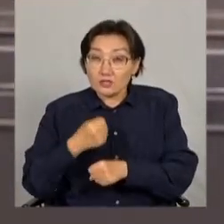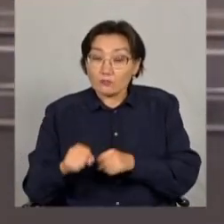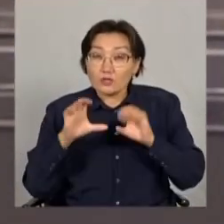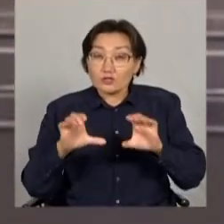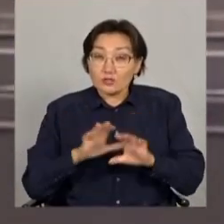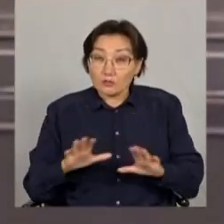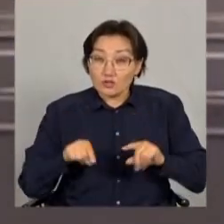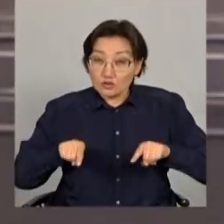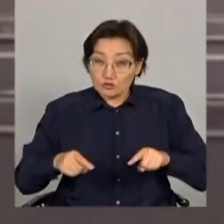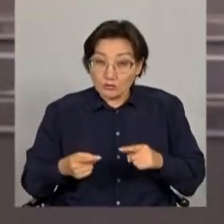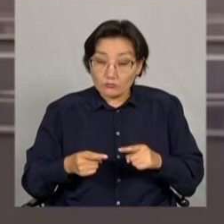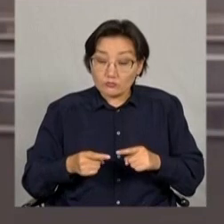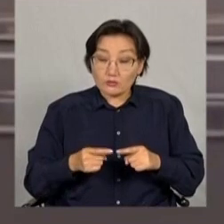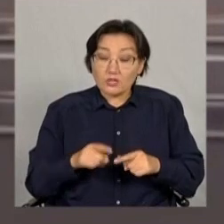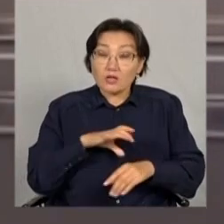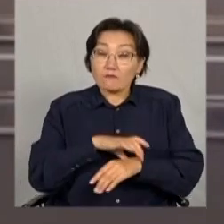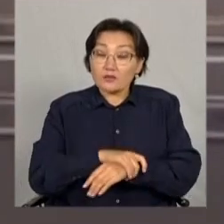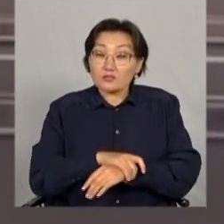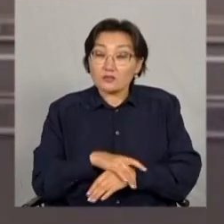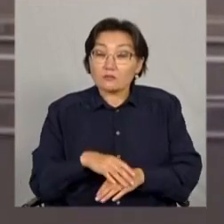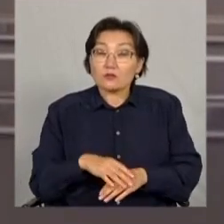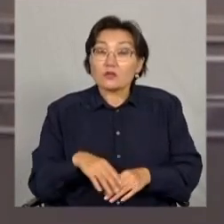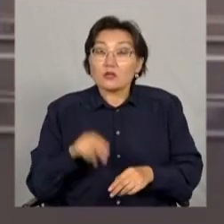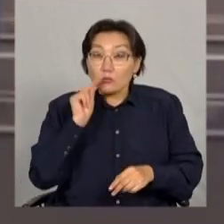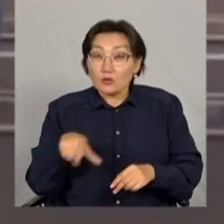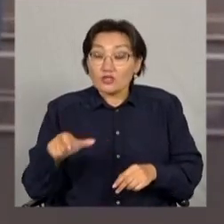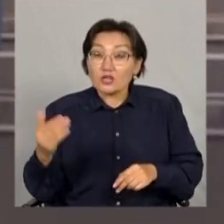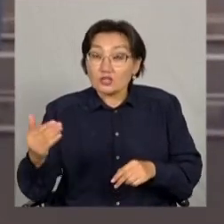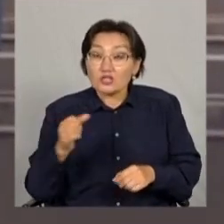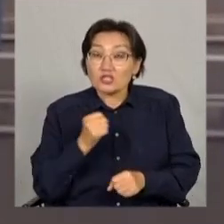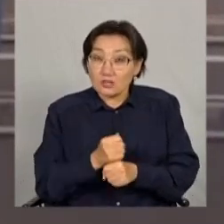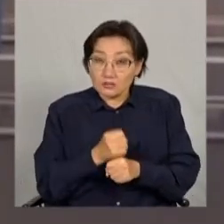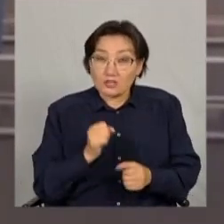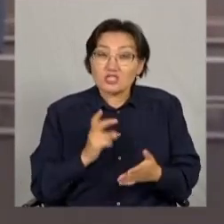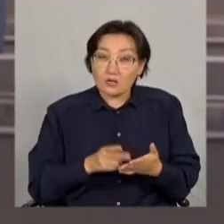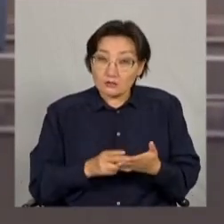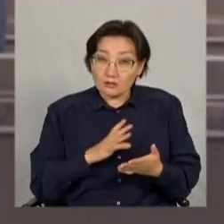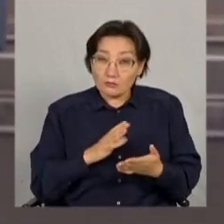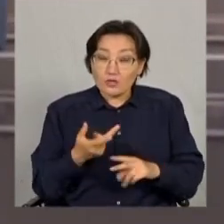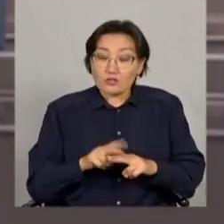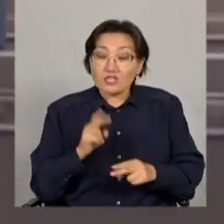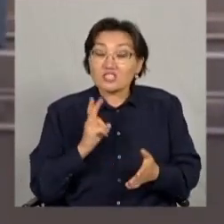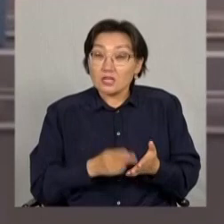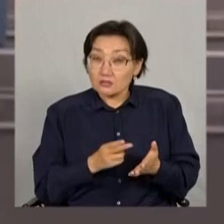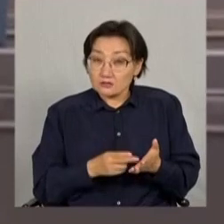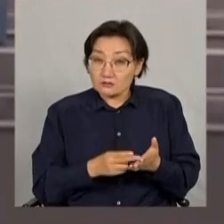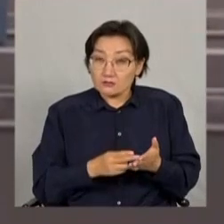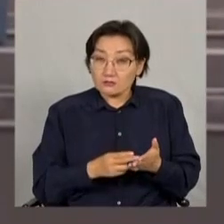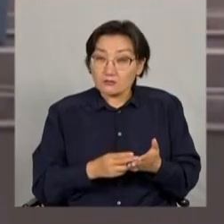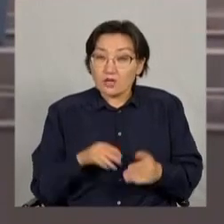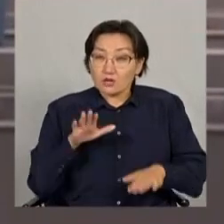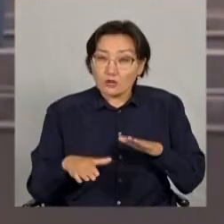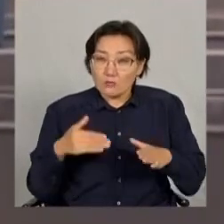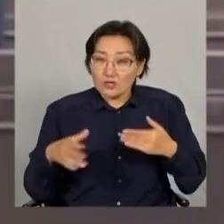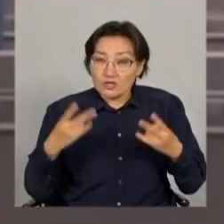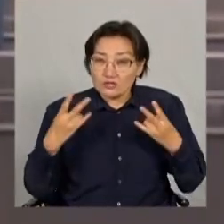ұстау фактілерін сотталушылар тарапынан жасалғанын дәлелдейді. Аталған дәлелдерге күмәнмен қарауға